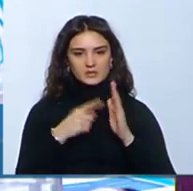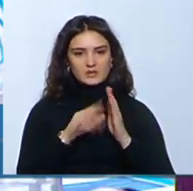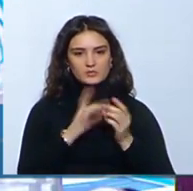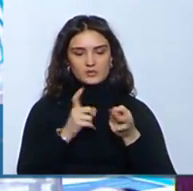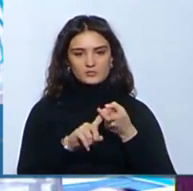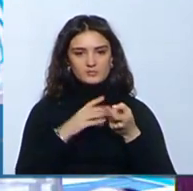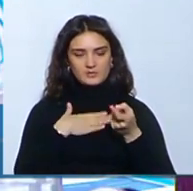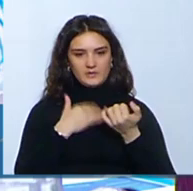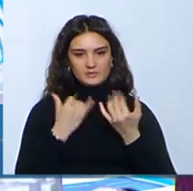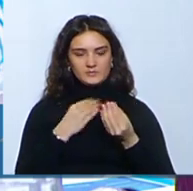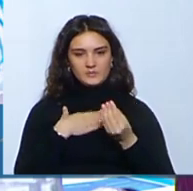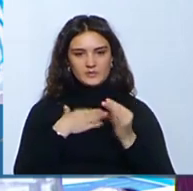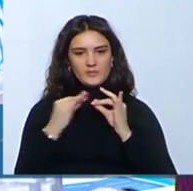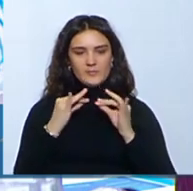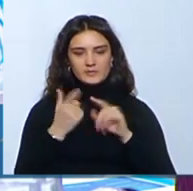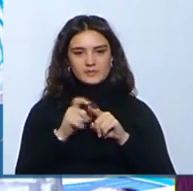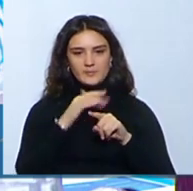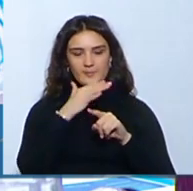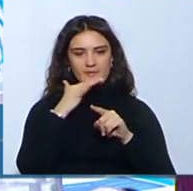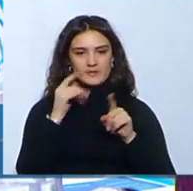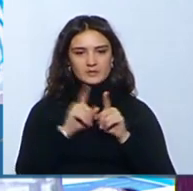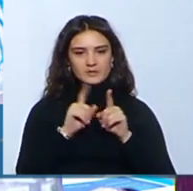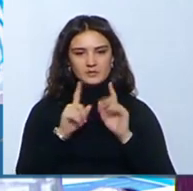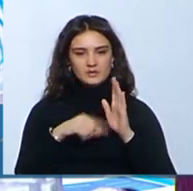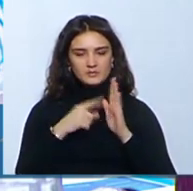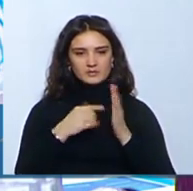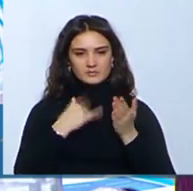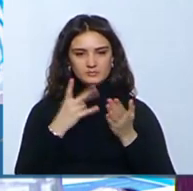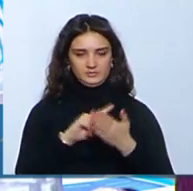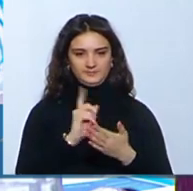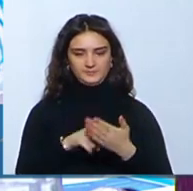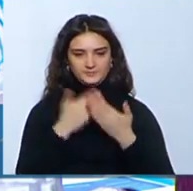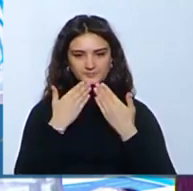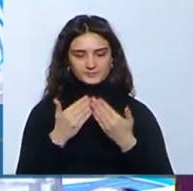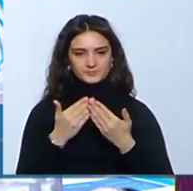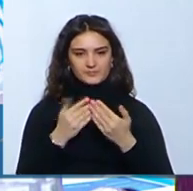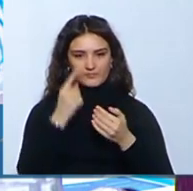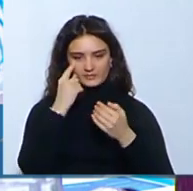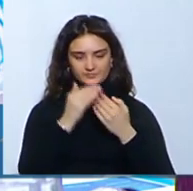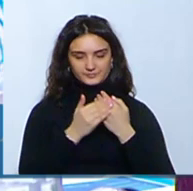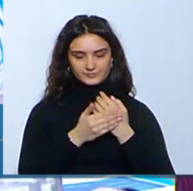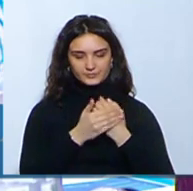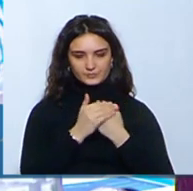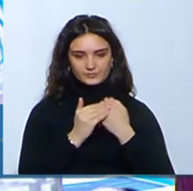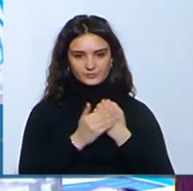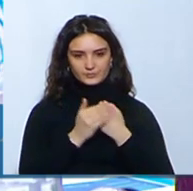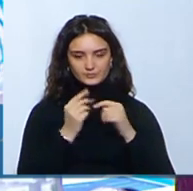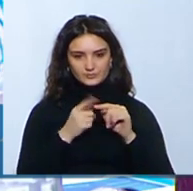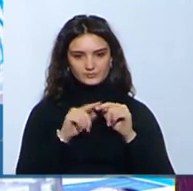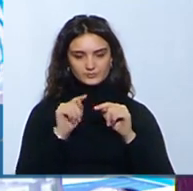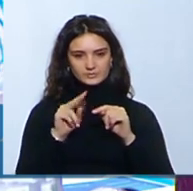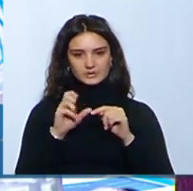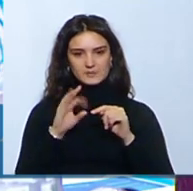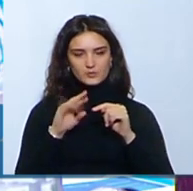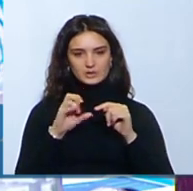დღევანდელ ჩვენ საუბარს, მაგრამ ძალიან ბევრია ასეთი კითხვა და მე უნდა დაგისვათ ქუთუთოების